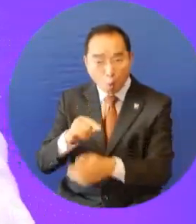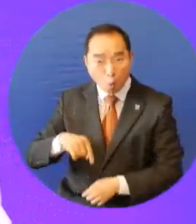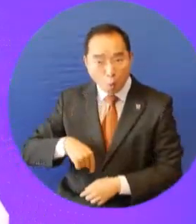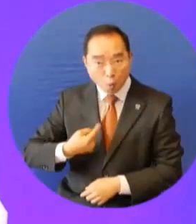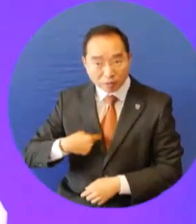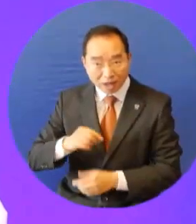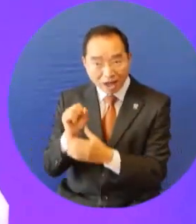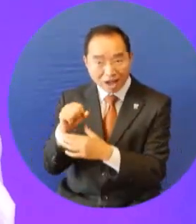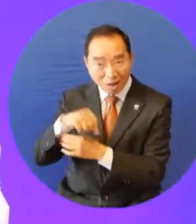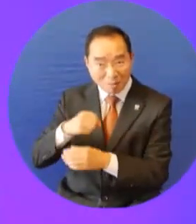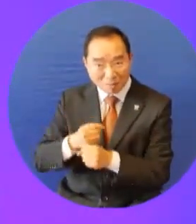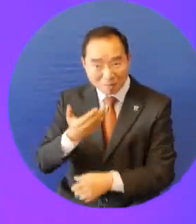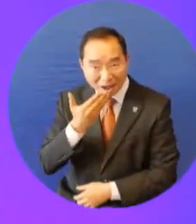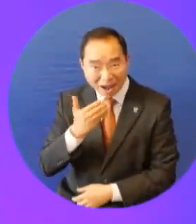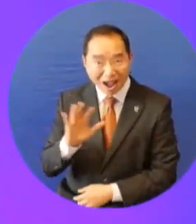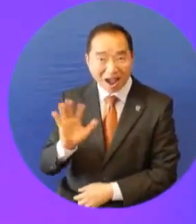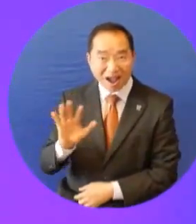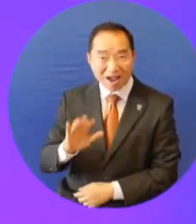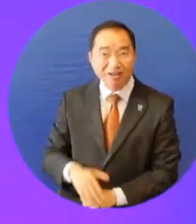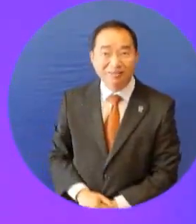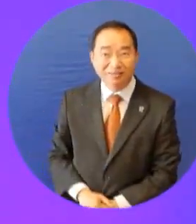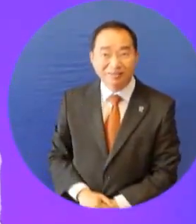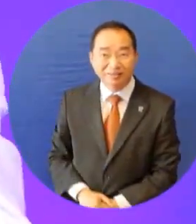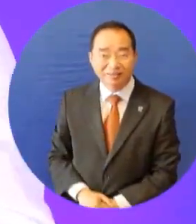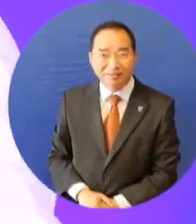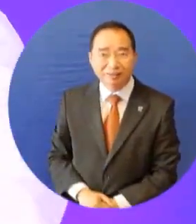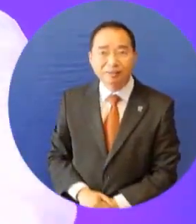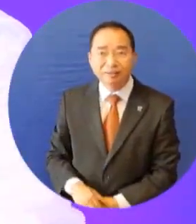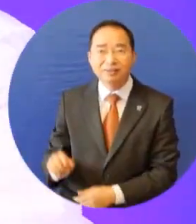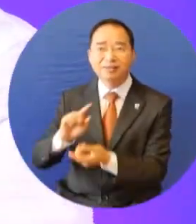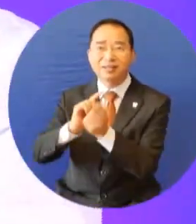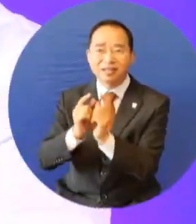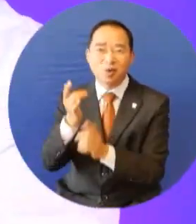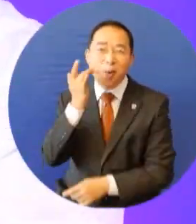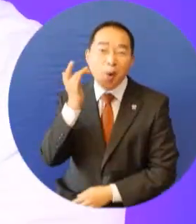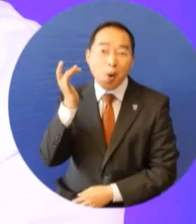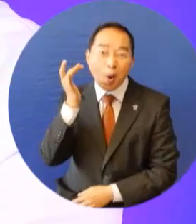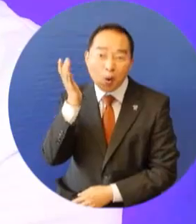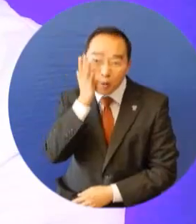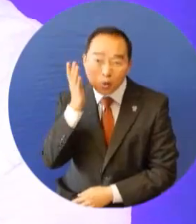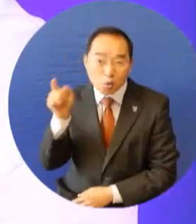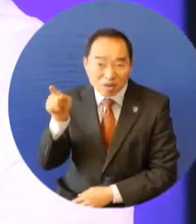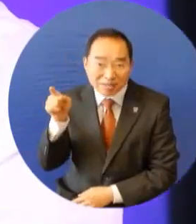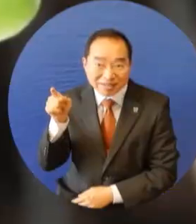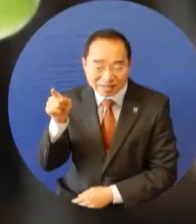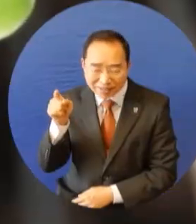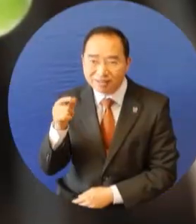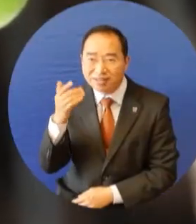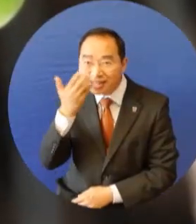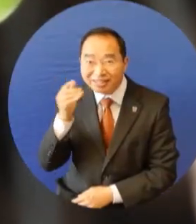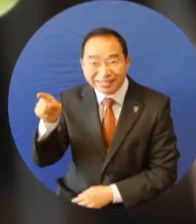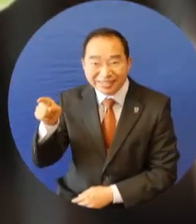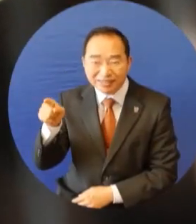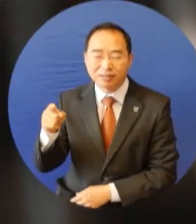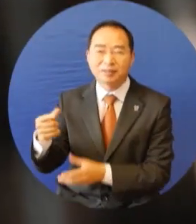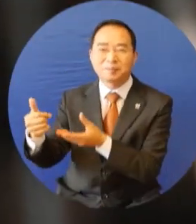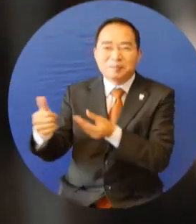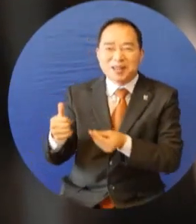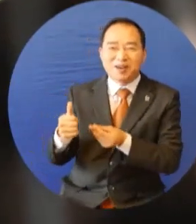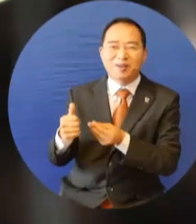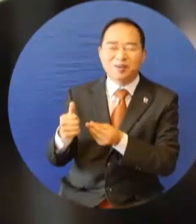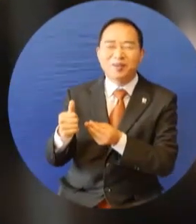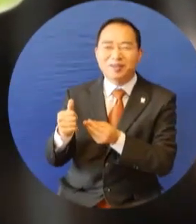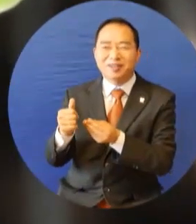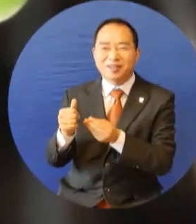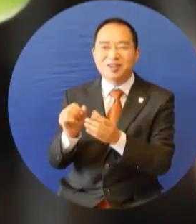이렇게 이새를 만들지 못하잖아. 교비를 못해. 그러니까 이 곤충의 힘을 빌려서 하는데 그